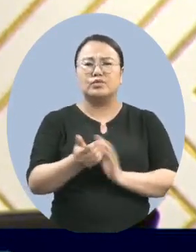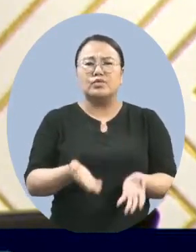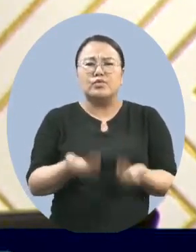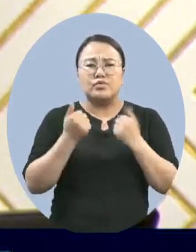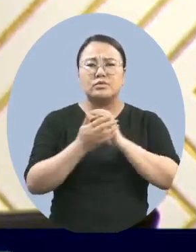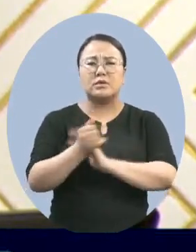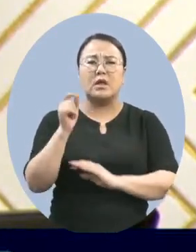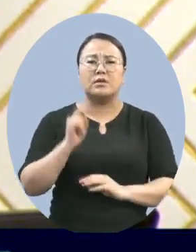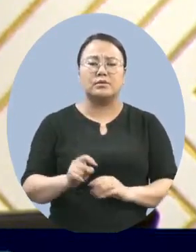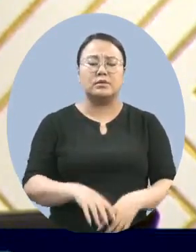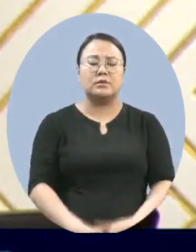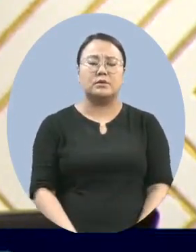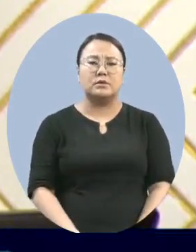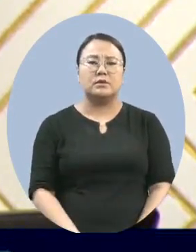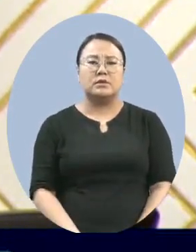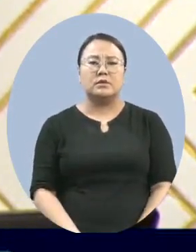энэ